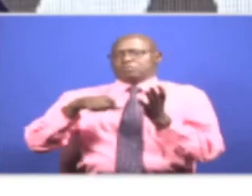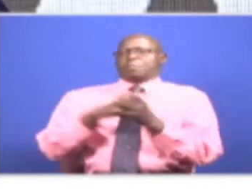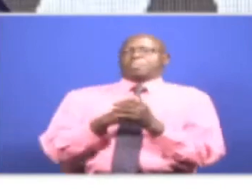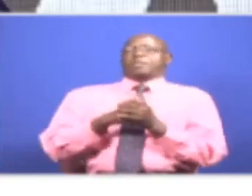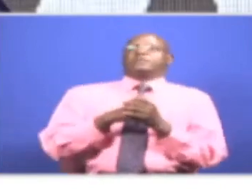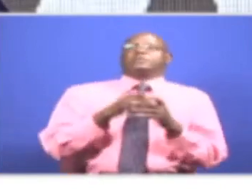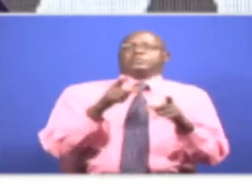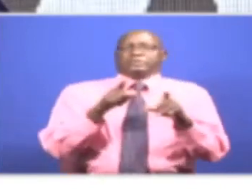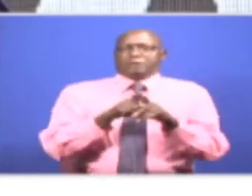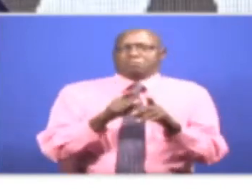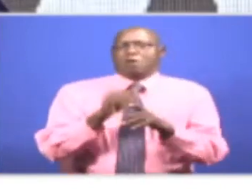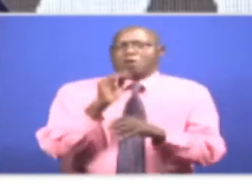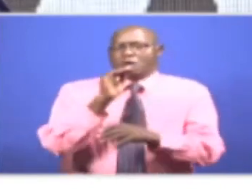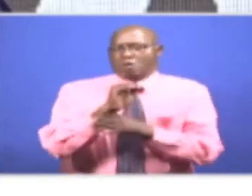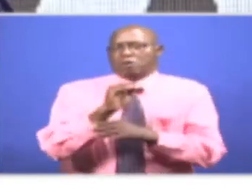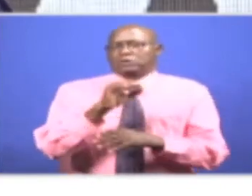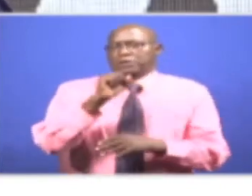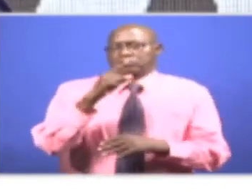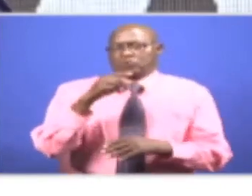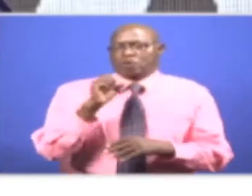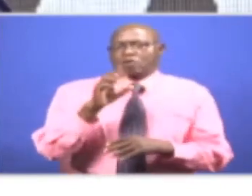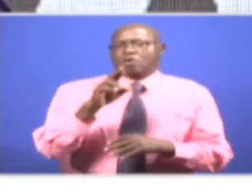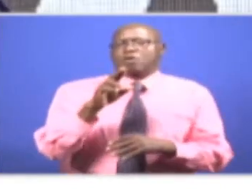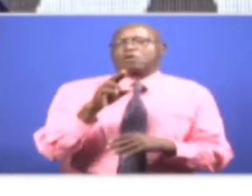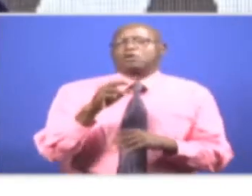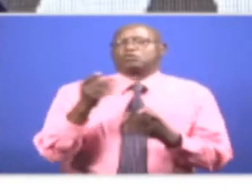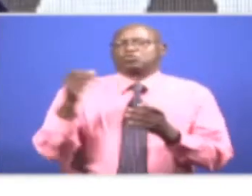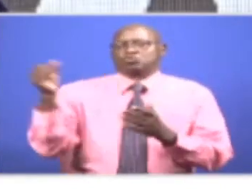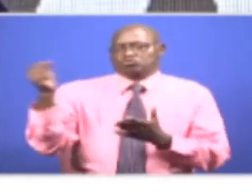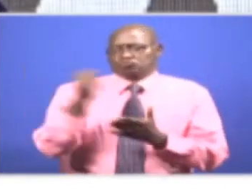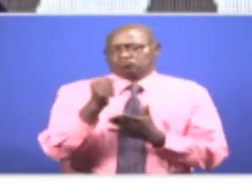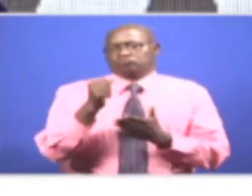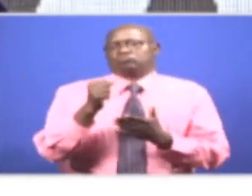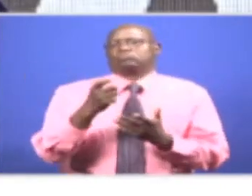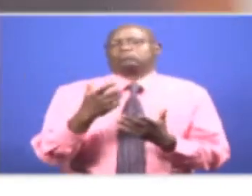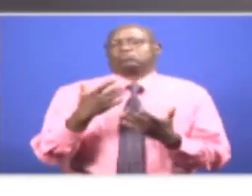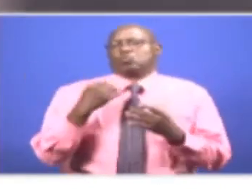called on the Kenya Railways Authority to employ residents from the county.